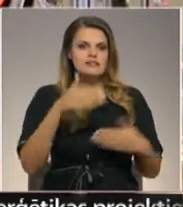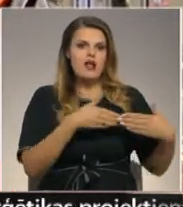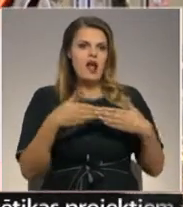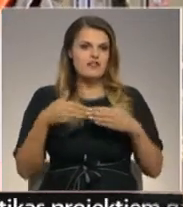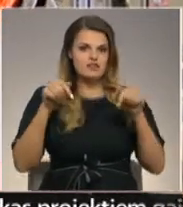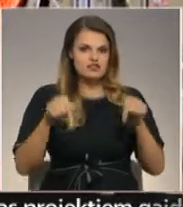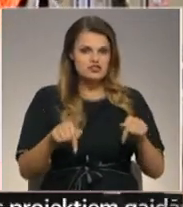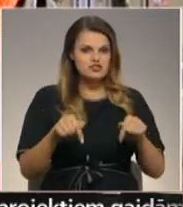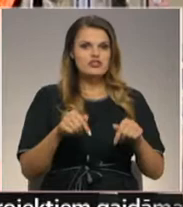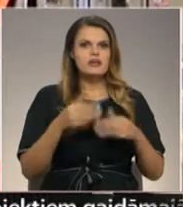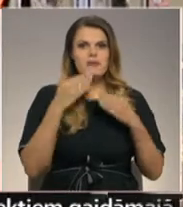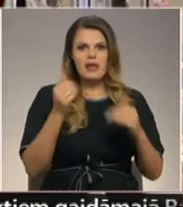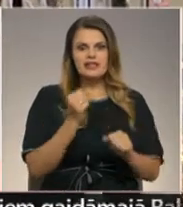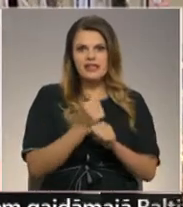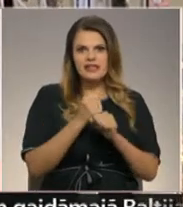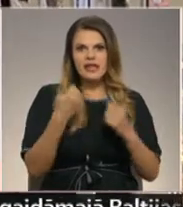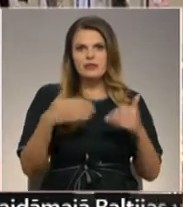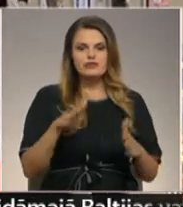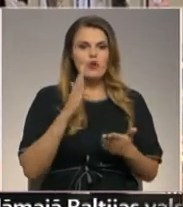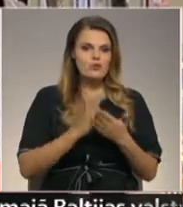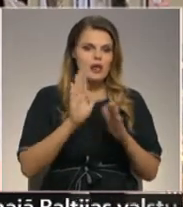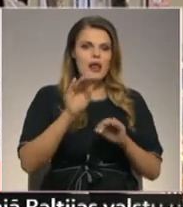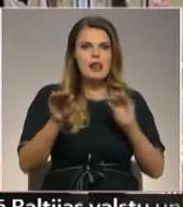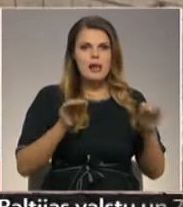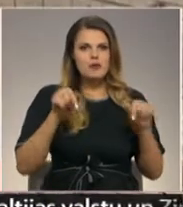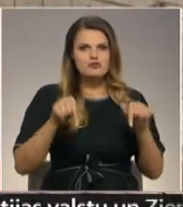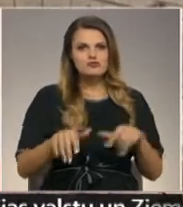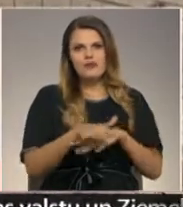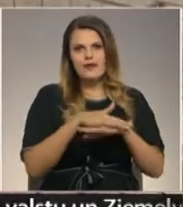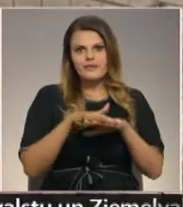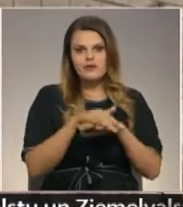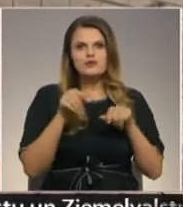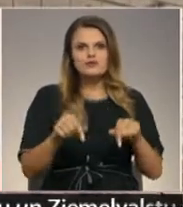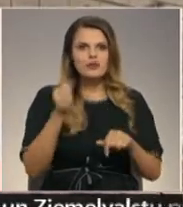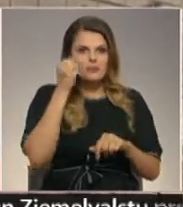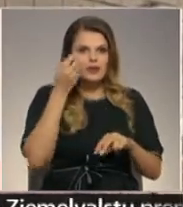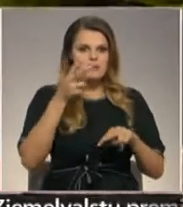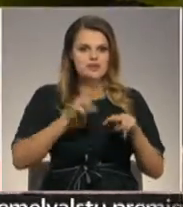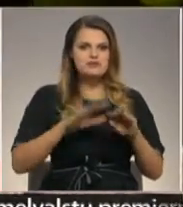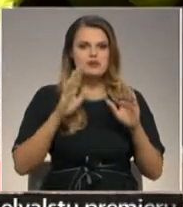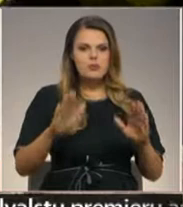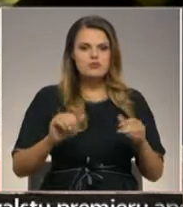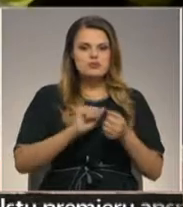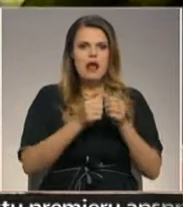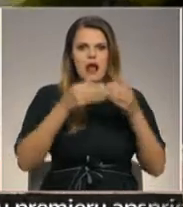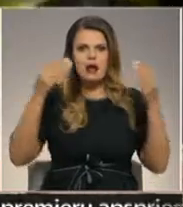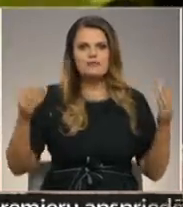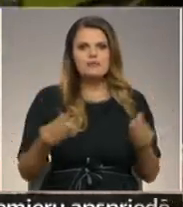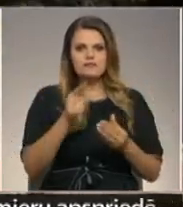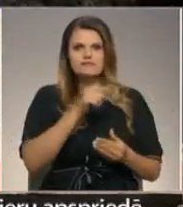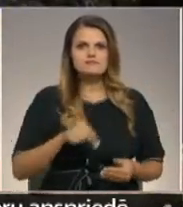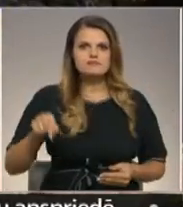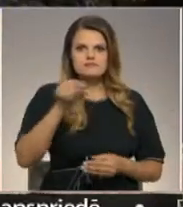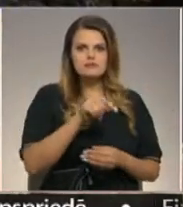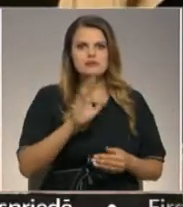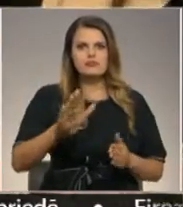Valku, tāpēc pēdējie darbi šeit noritīja, lai labi iekārtotu šo vidi. Monuments taps dzirnakmeņu formā, uz tā būs iegravēti visi